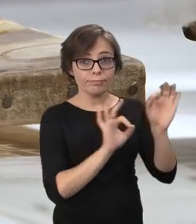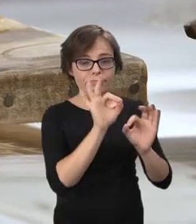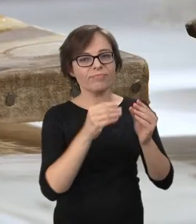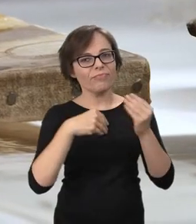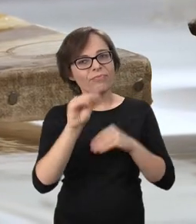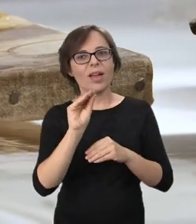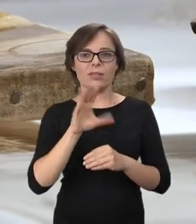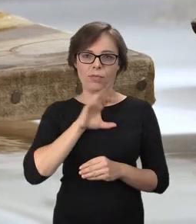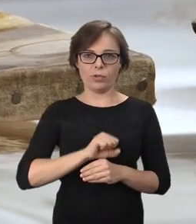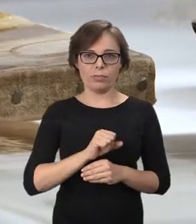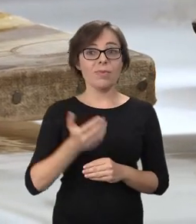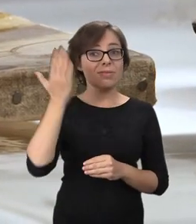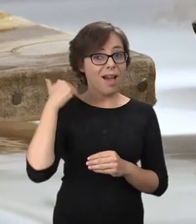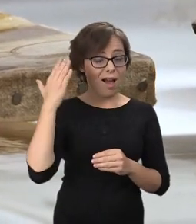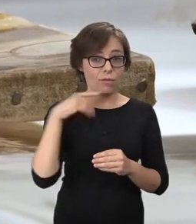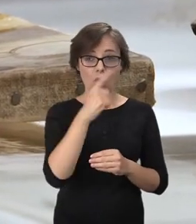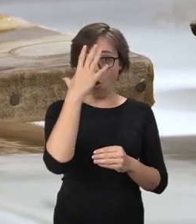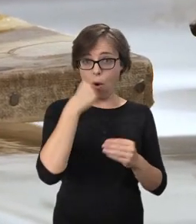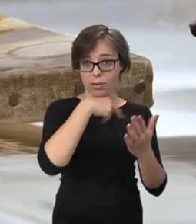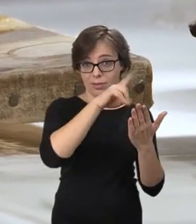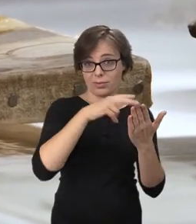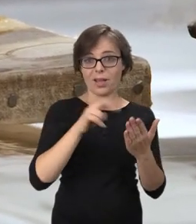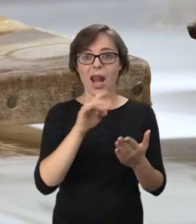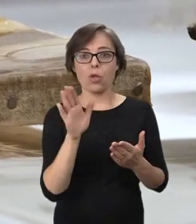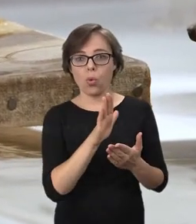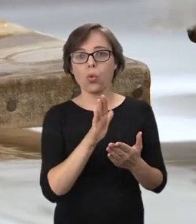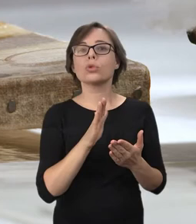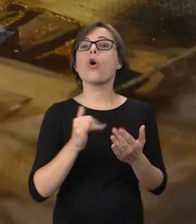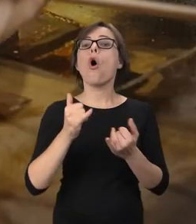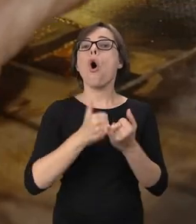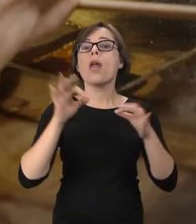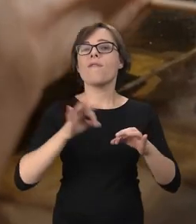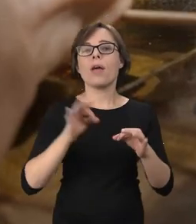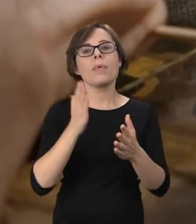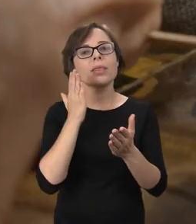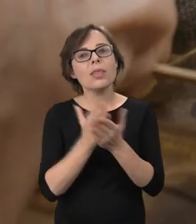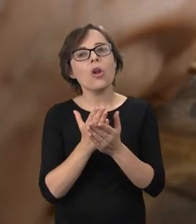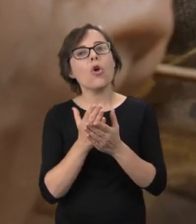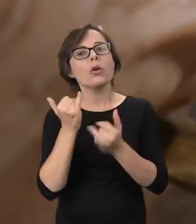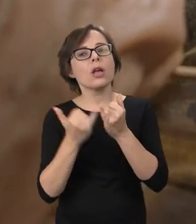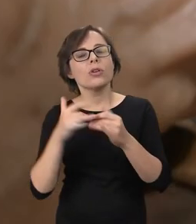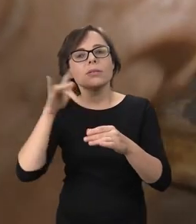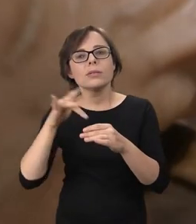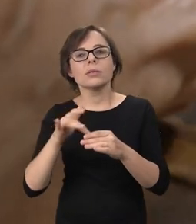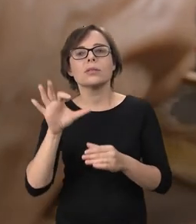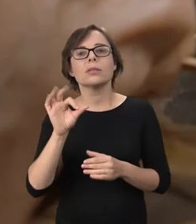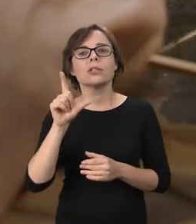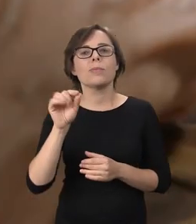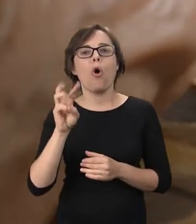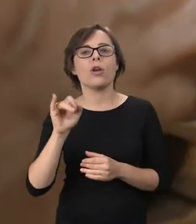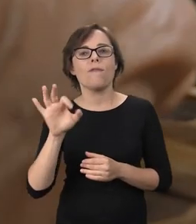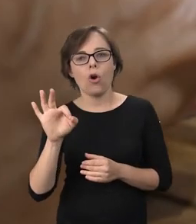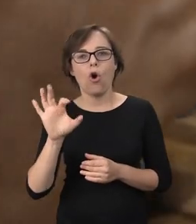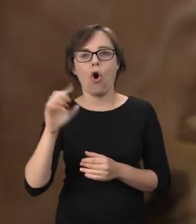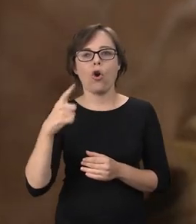Kiedyś retusz na obrazach wykonywano farbami olejnymi, tylko z odsączonym spoiwem. W tej chwili